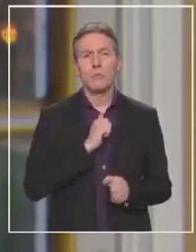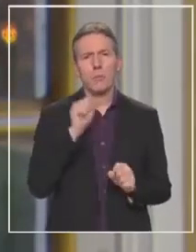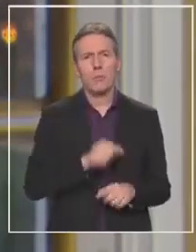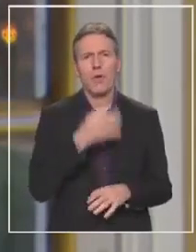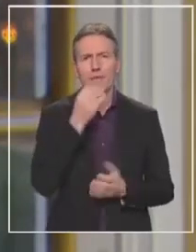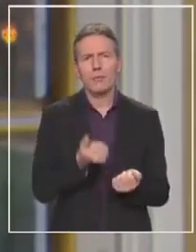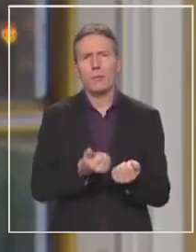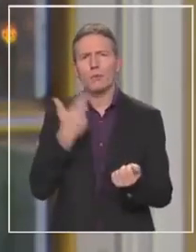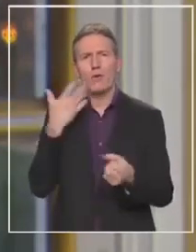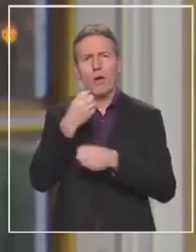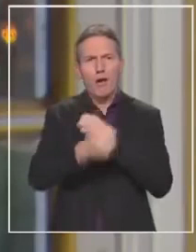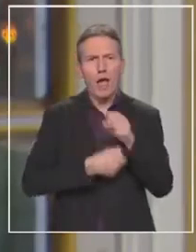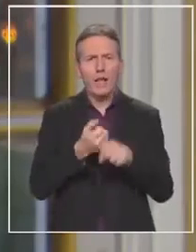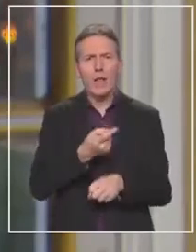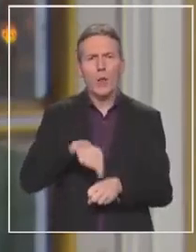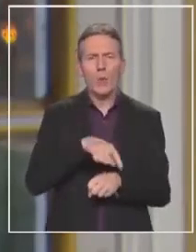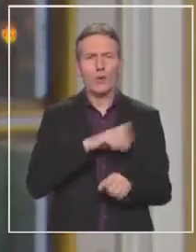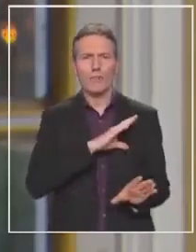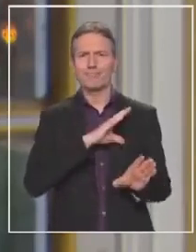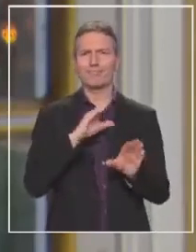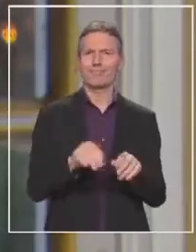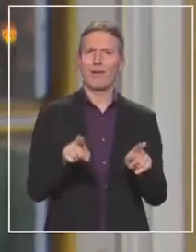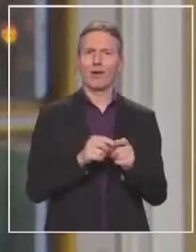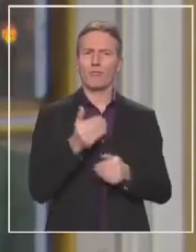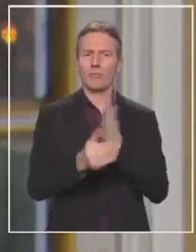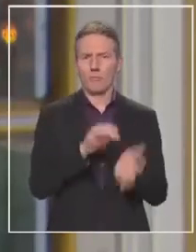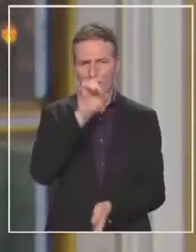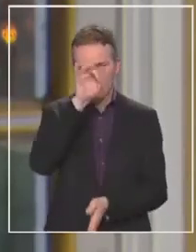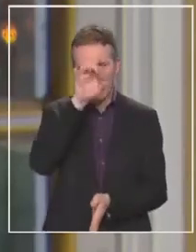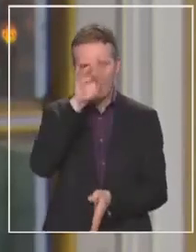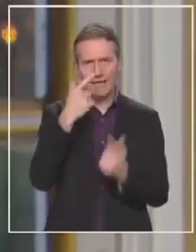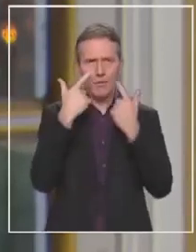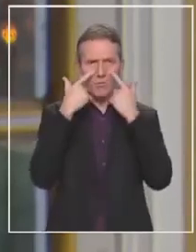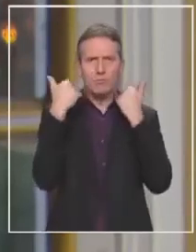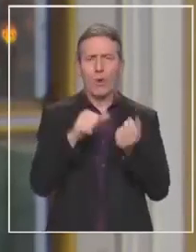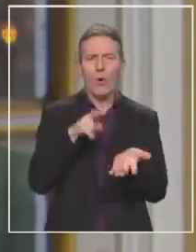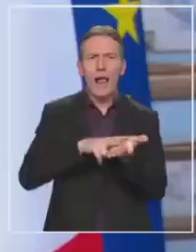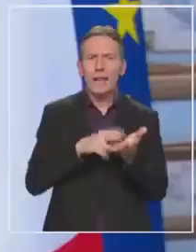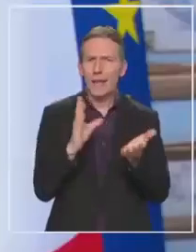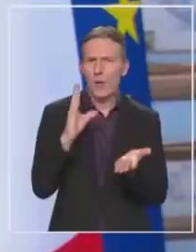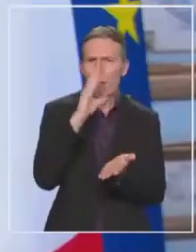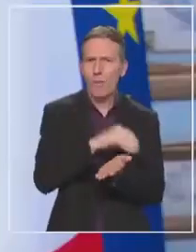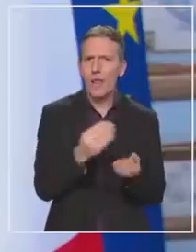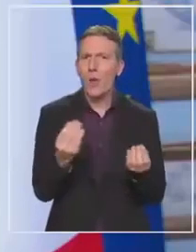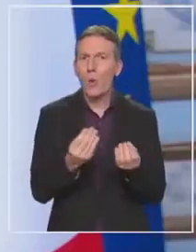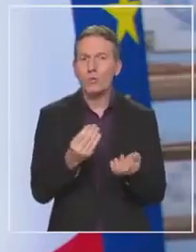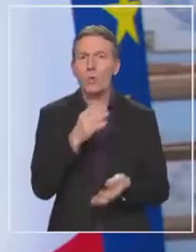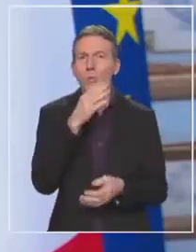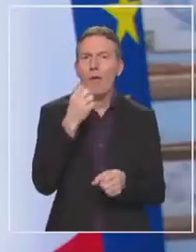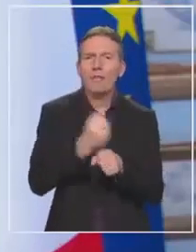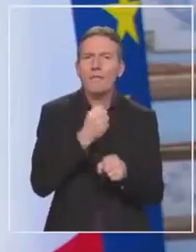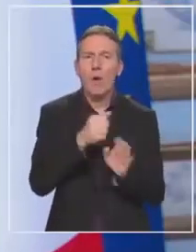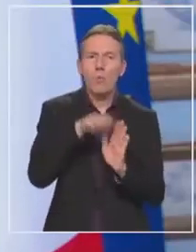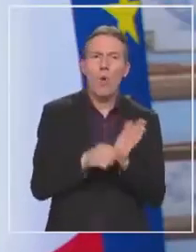des années nous nous sommes installés dans un déni parfois flagrant de réalité on ne peut pas travailler